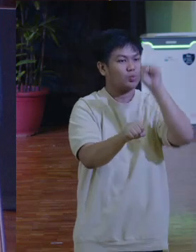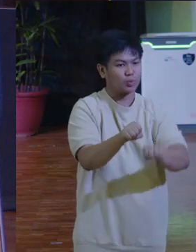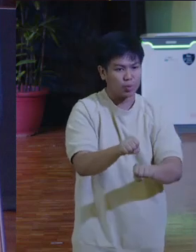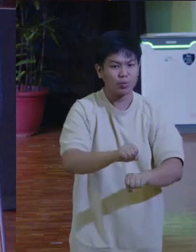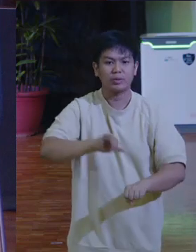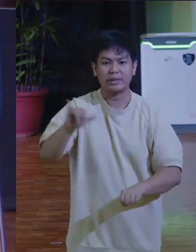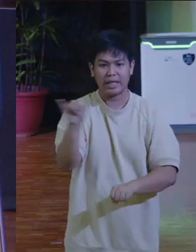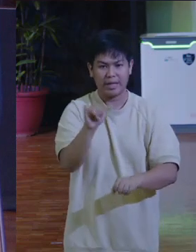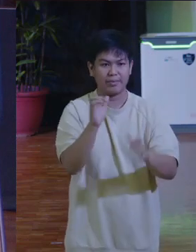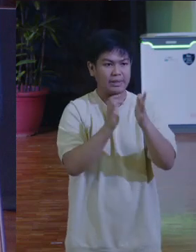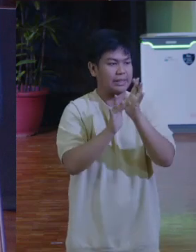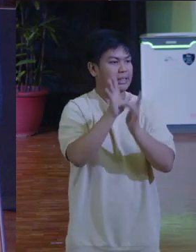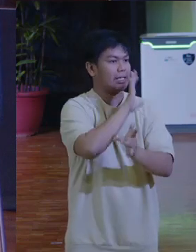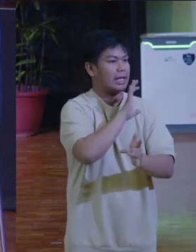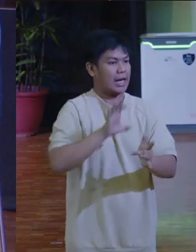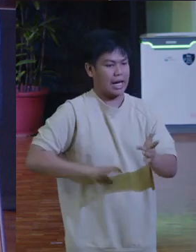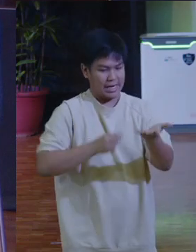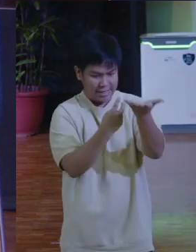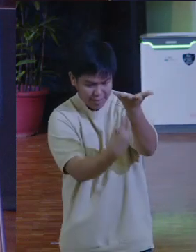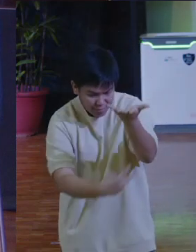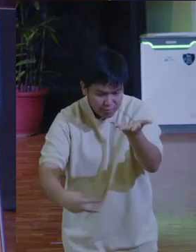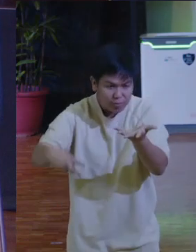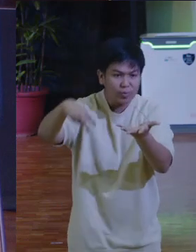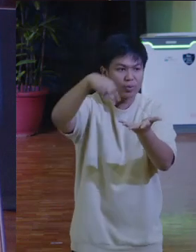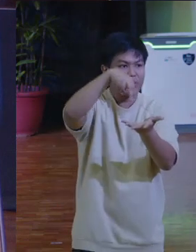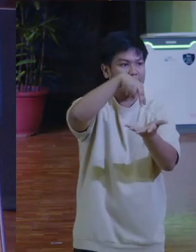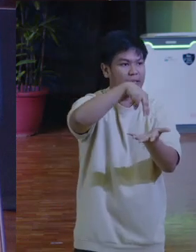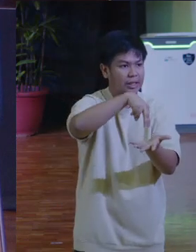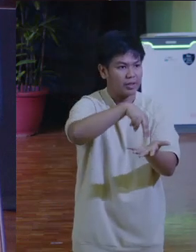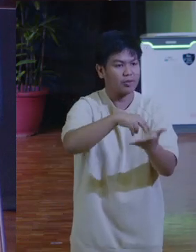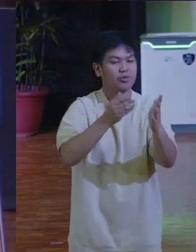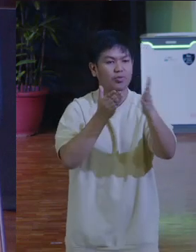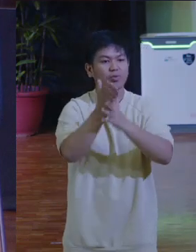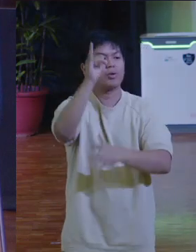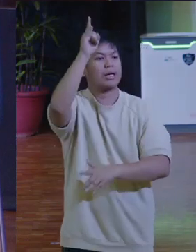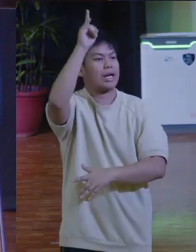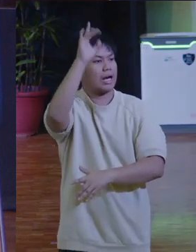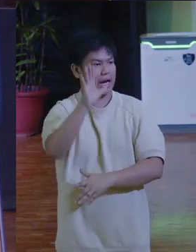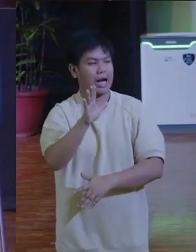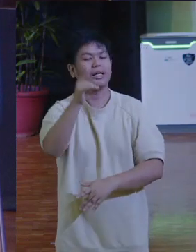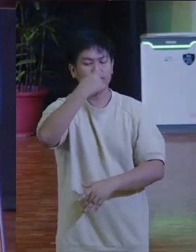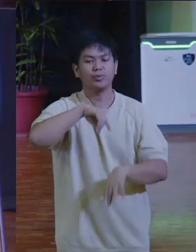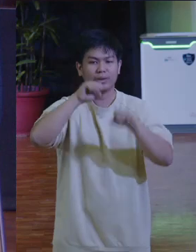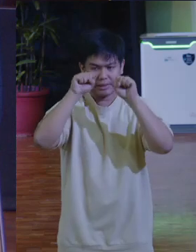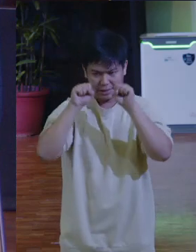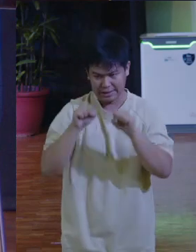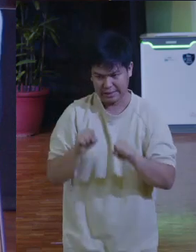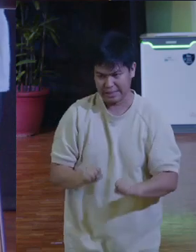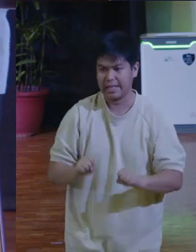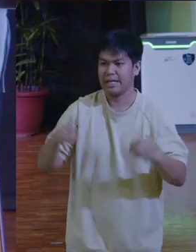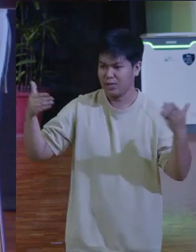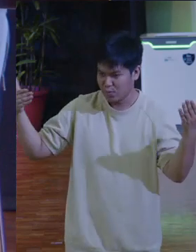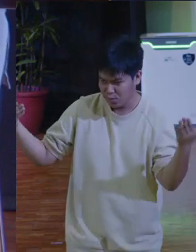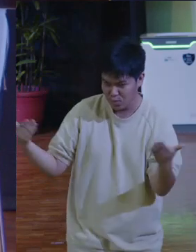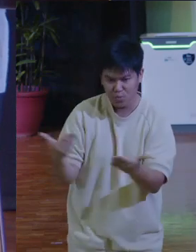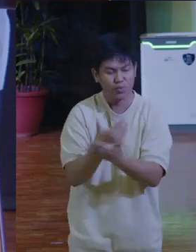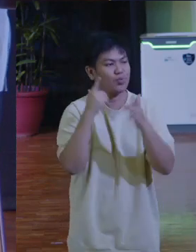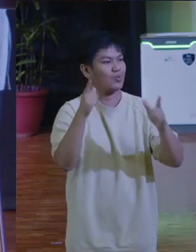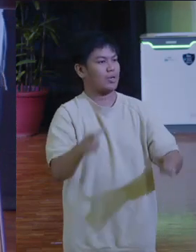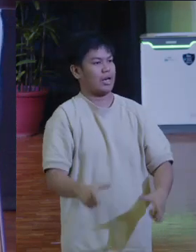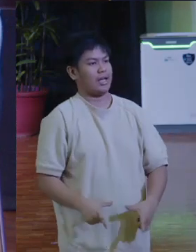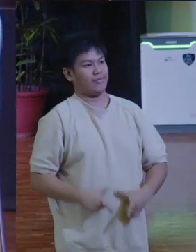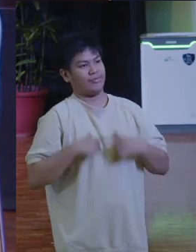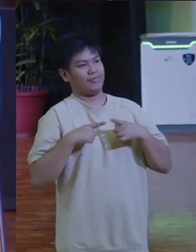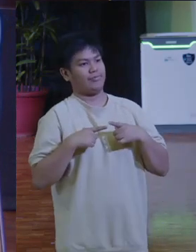as Christ was raised from the dead by the glory of the Father, we too might walk in newness of